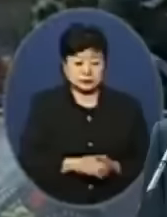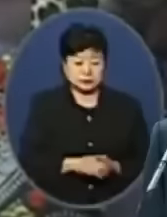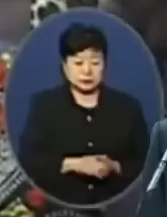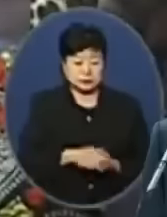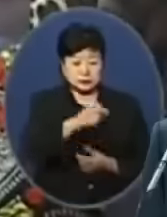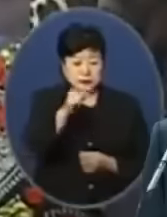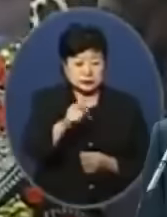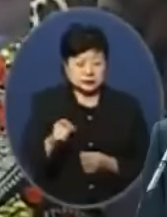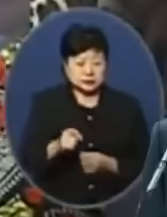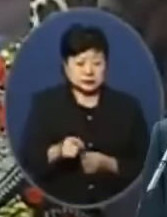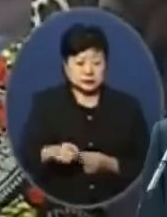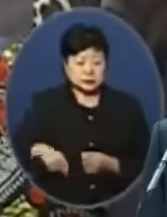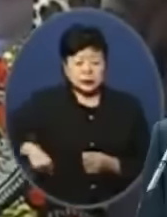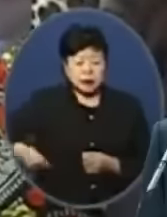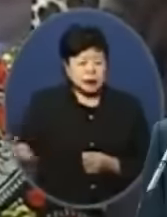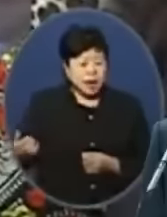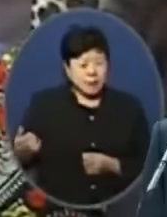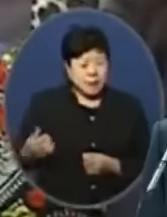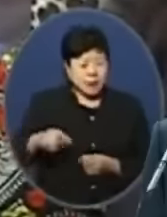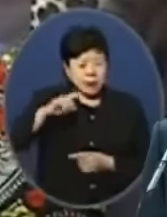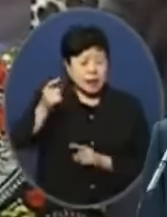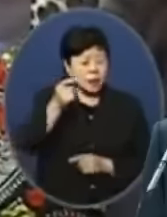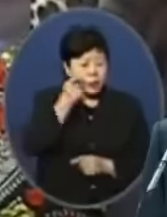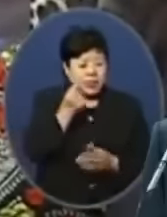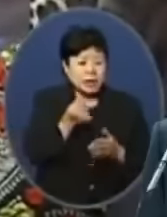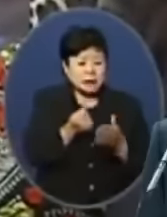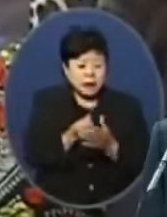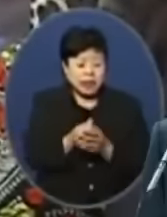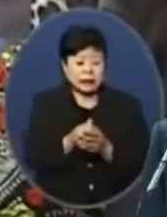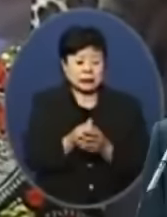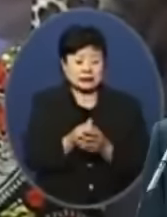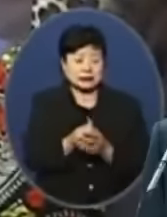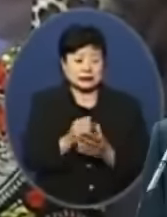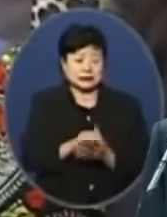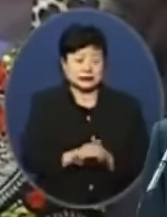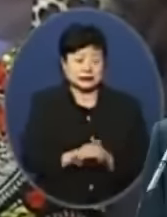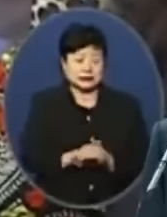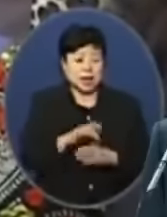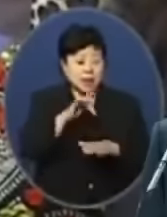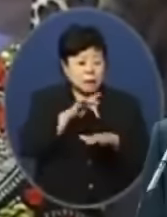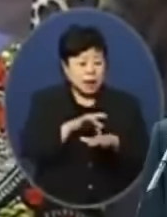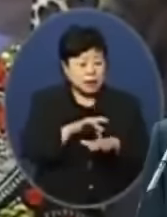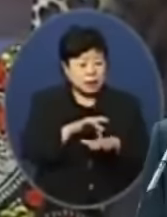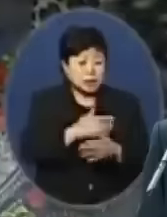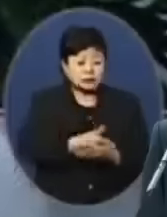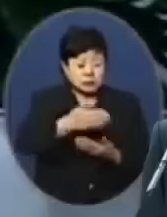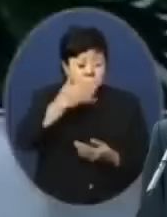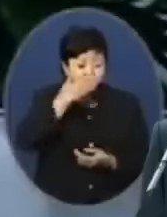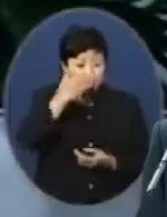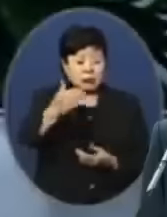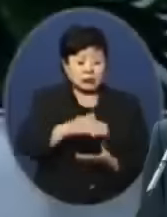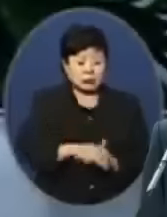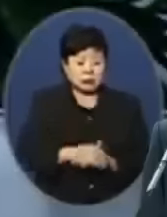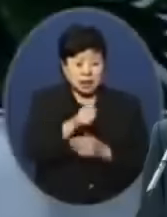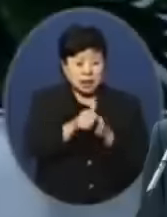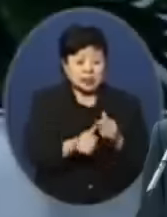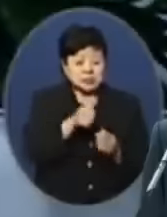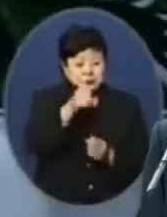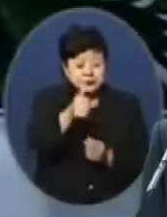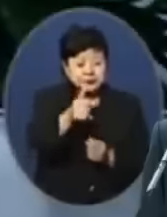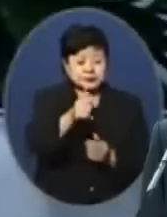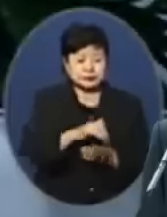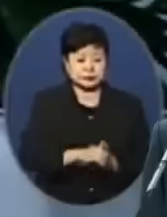이렇게 허리를 다쳐서 야구를 못하게 된 것은 마귀가 하던 짓이다. 하나님은